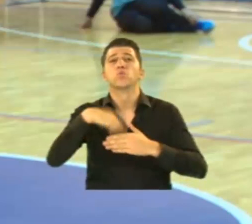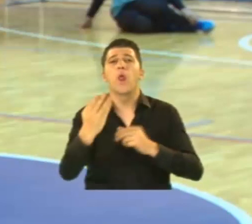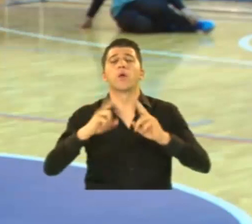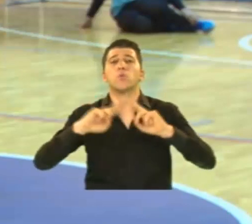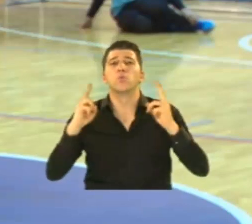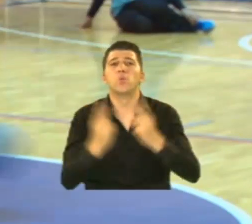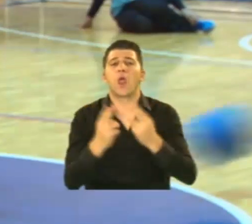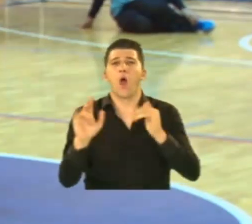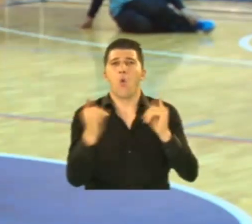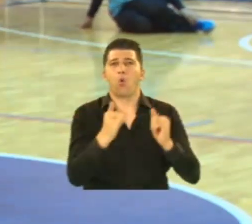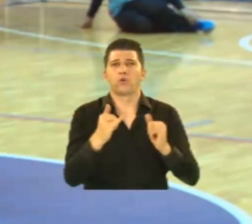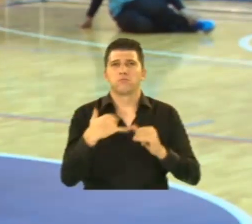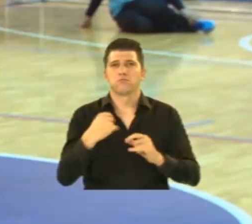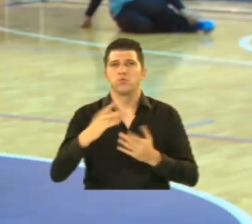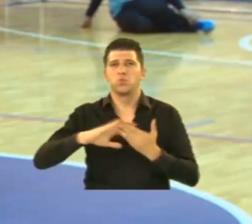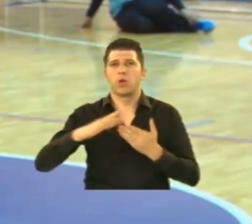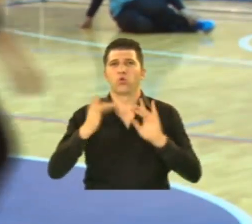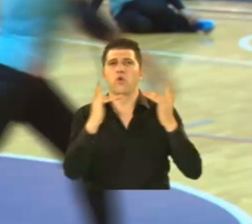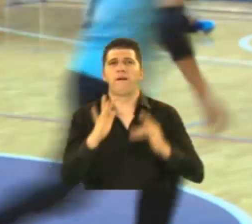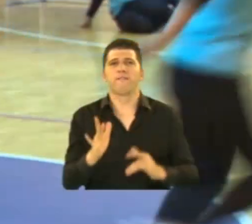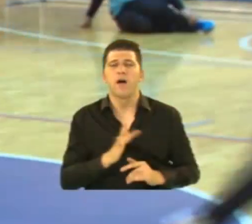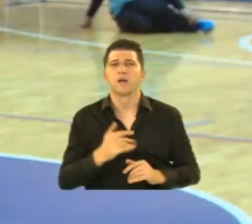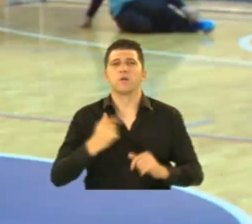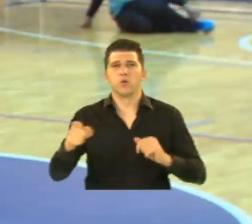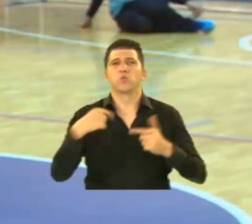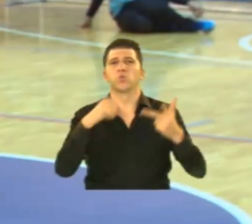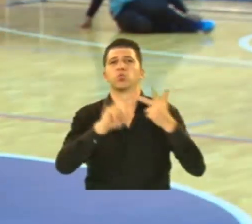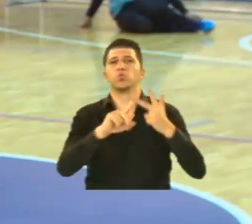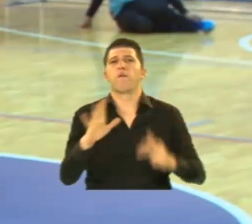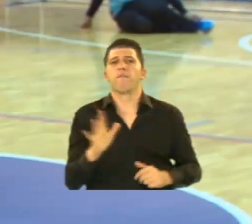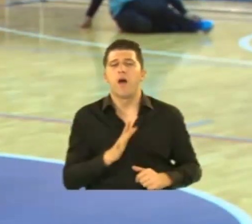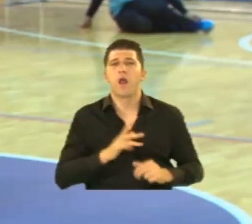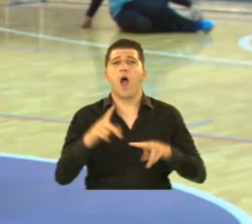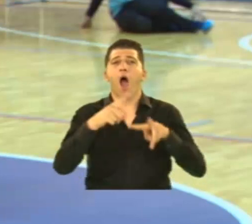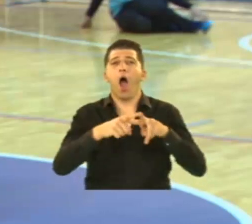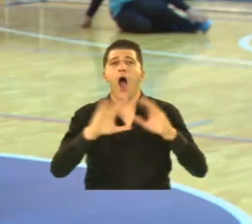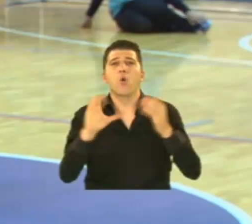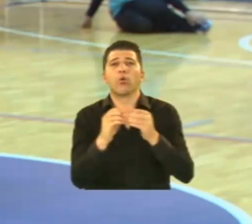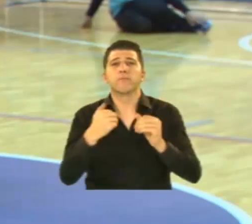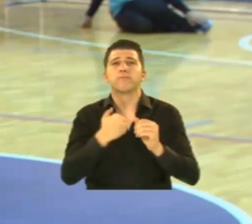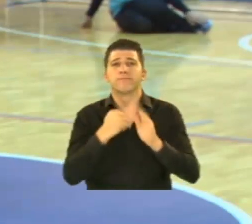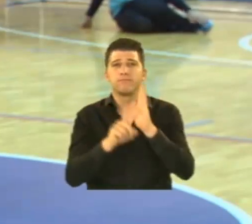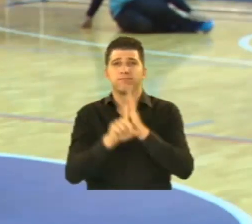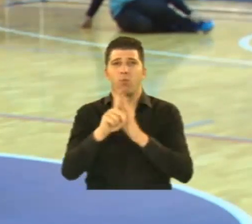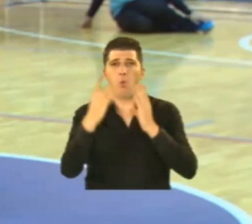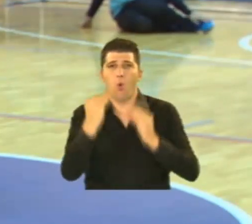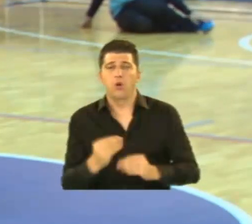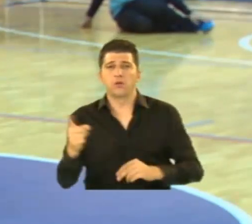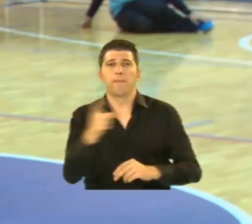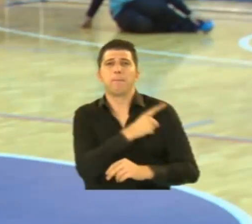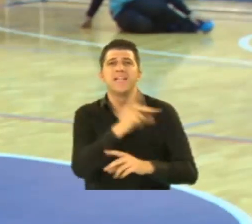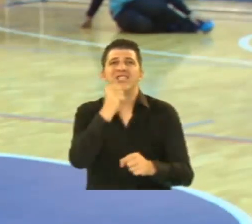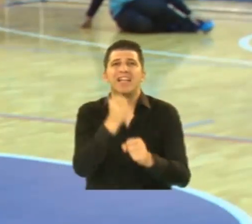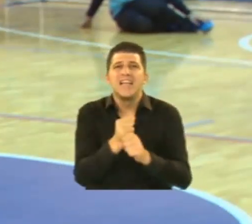oydu. Ondan sonra dünya oyunları düzenlendi. Dünya oyunlarında üçüncülüğümüz. A grubuna yükseldiğimizde